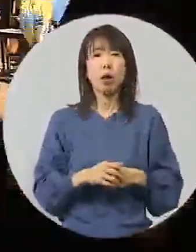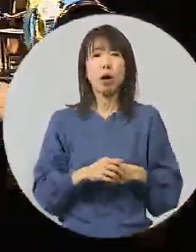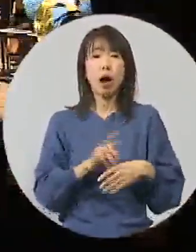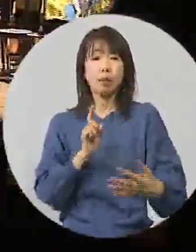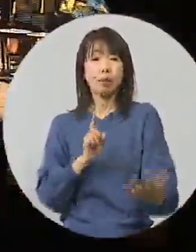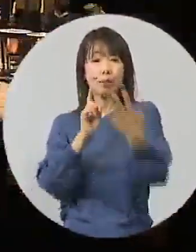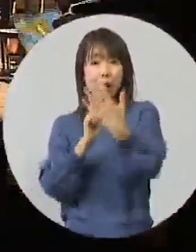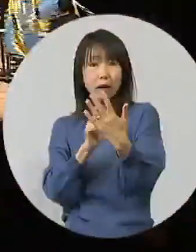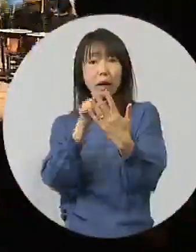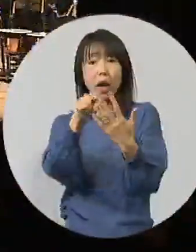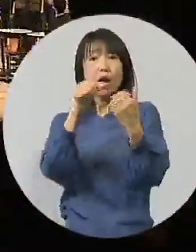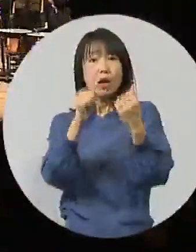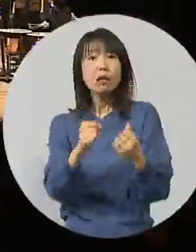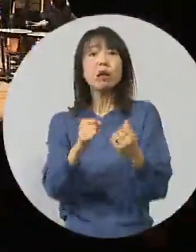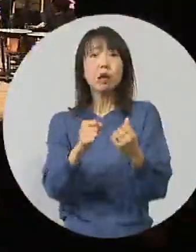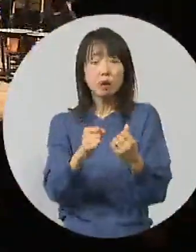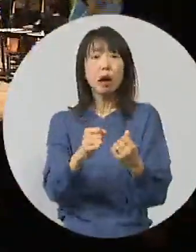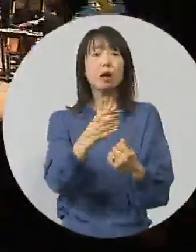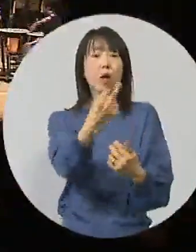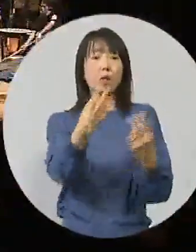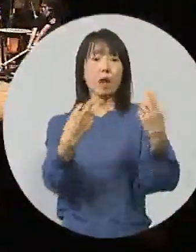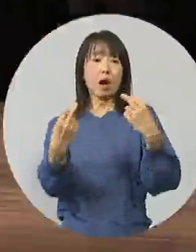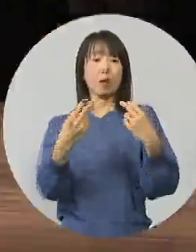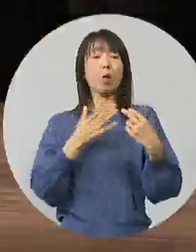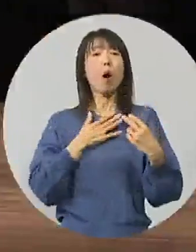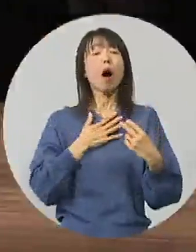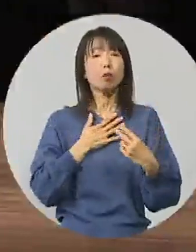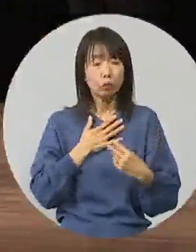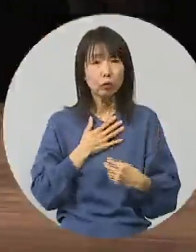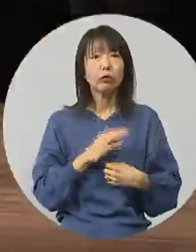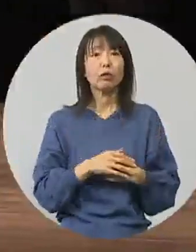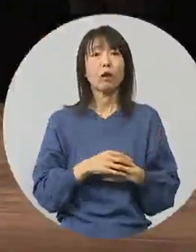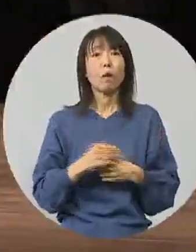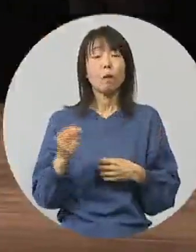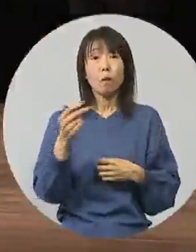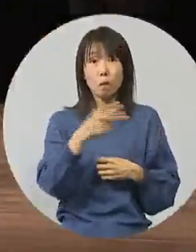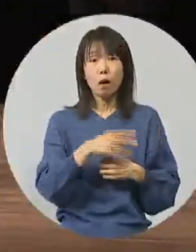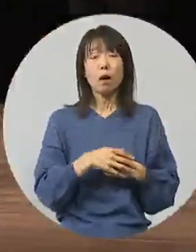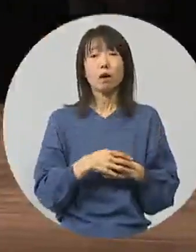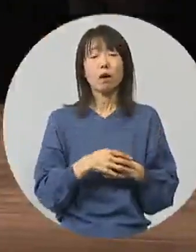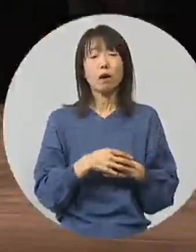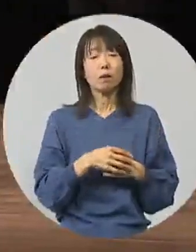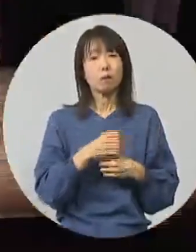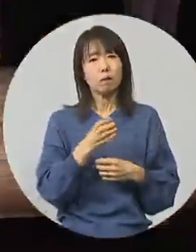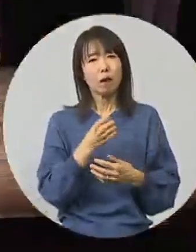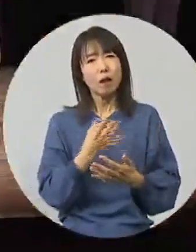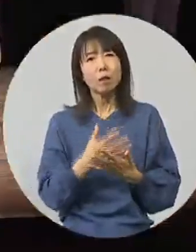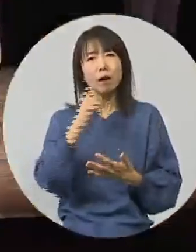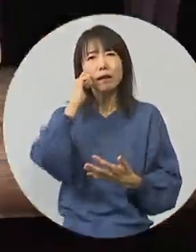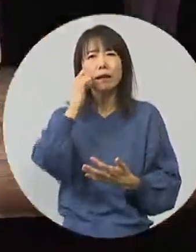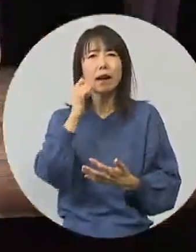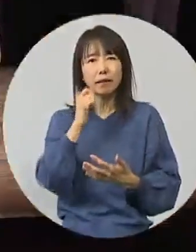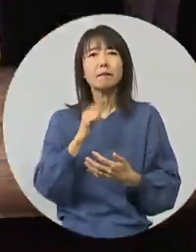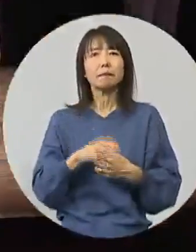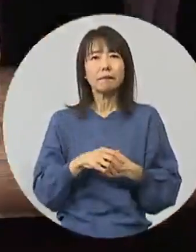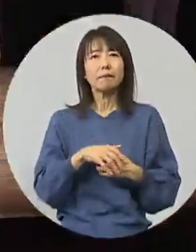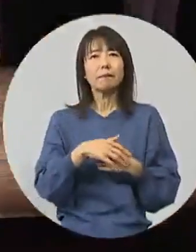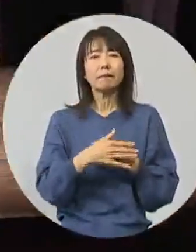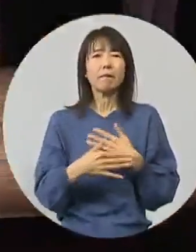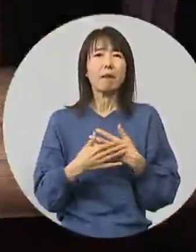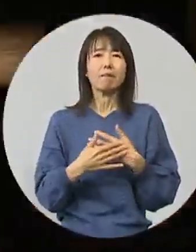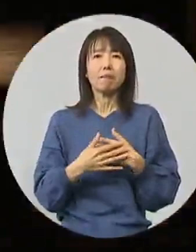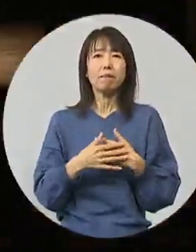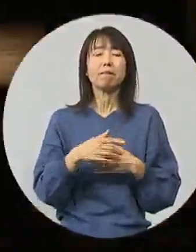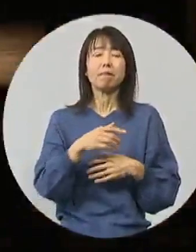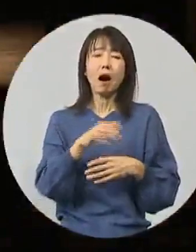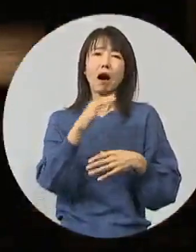ってちゃんと見られてるっていう意識もありますし、その恥を出せない部分っていうのがあるので、それはとても対面